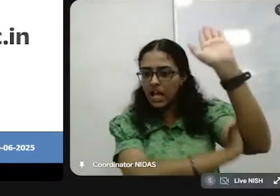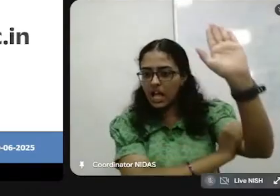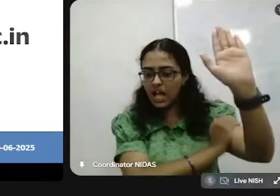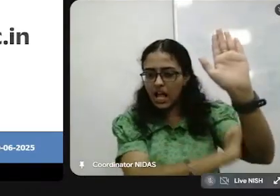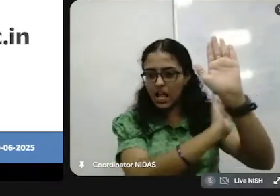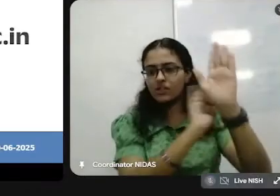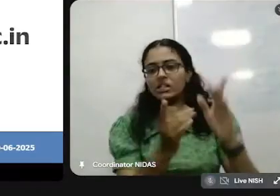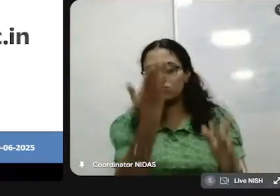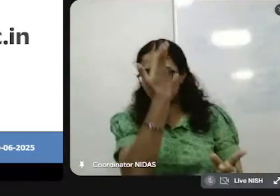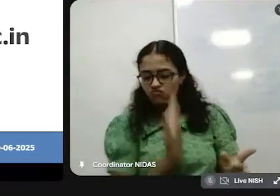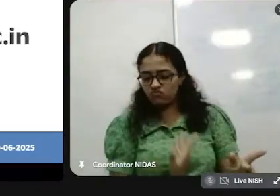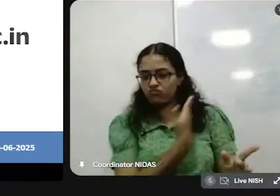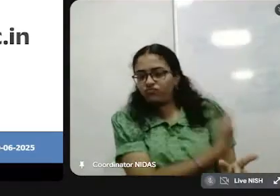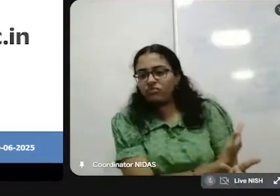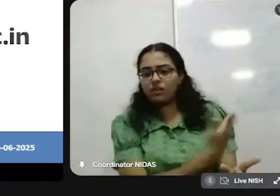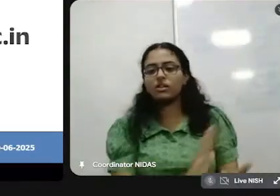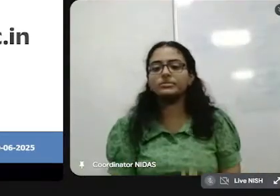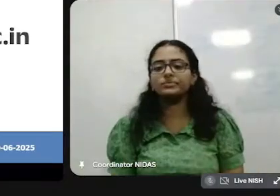ഒരു പ്രശ്നവും ഉണ്ടായിരുന്നില്ല.